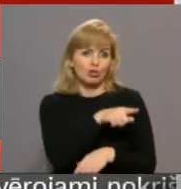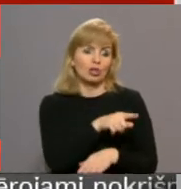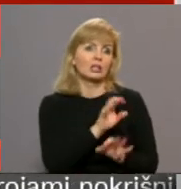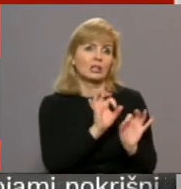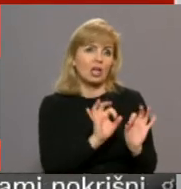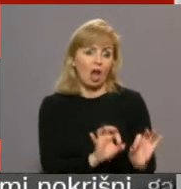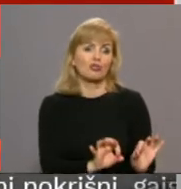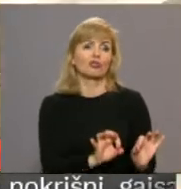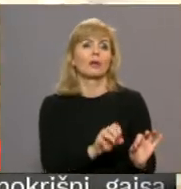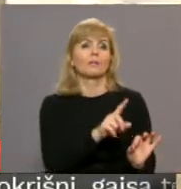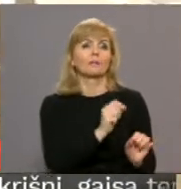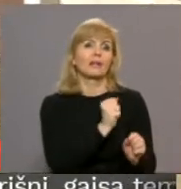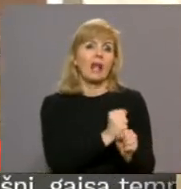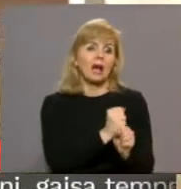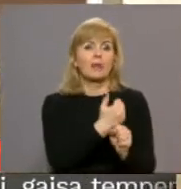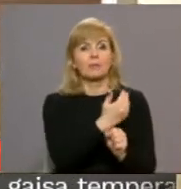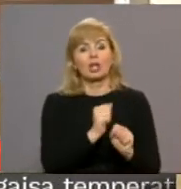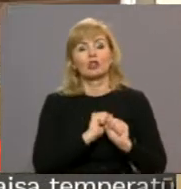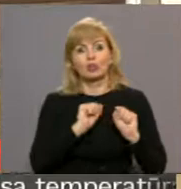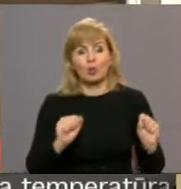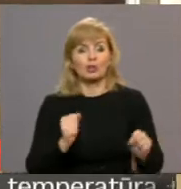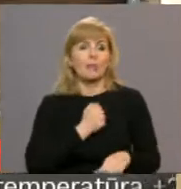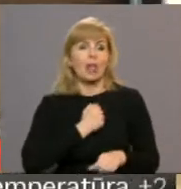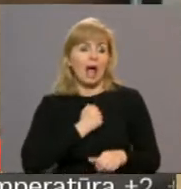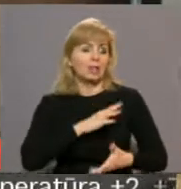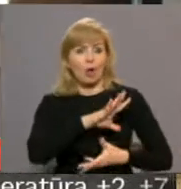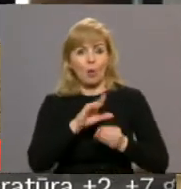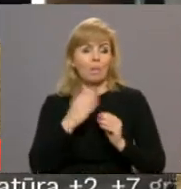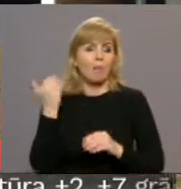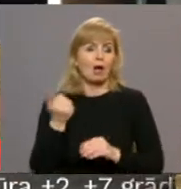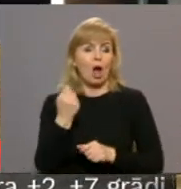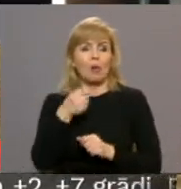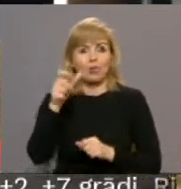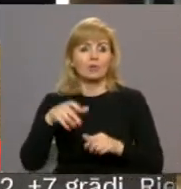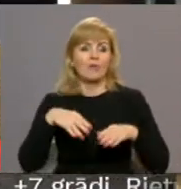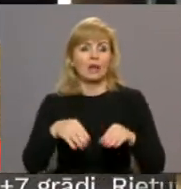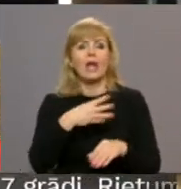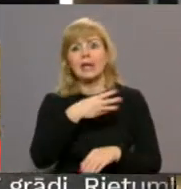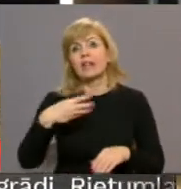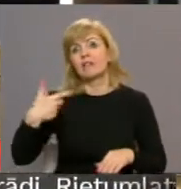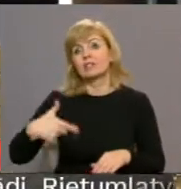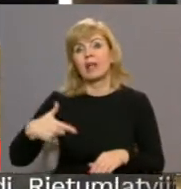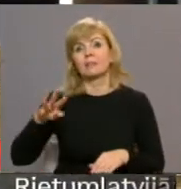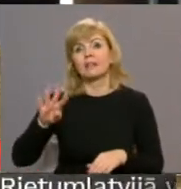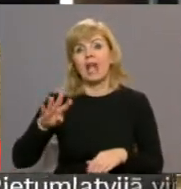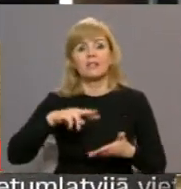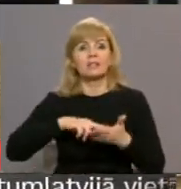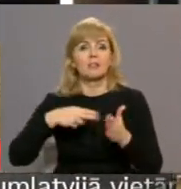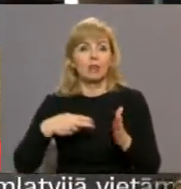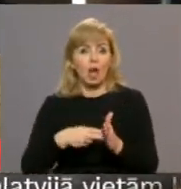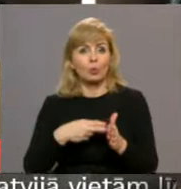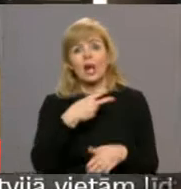gan darba drošība. Latgalē kopumā pērni ugunsdzēsēji veica 979 plānotās